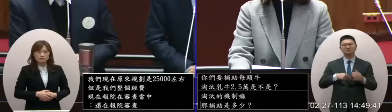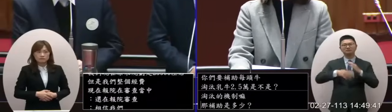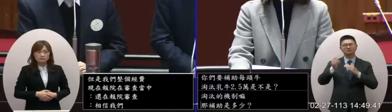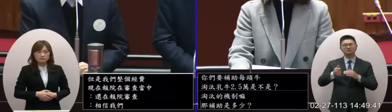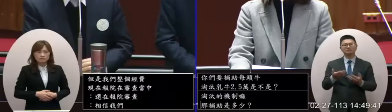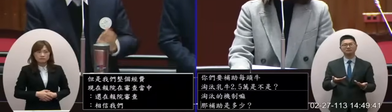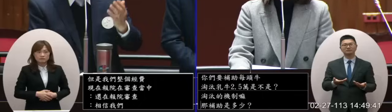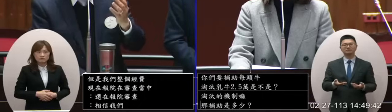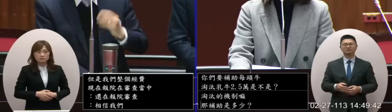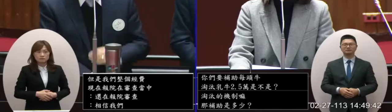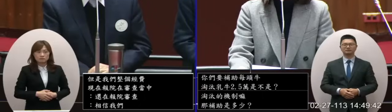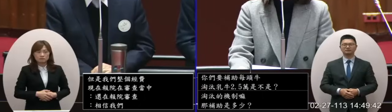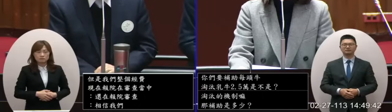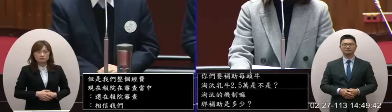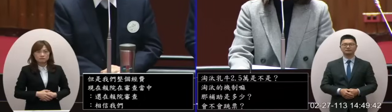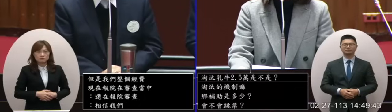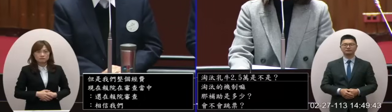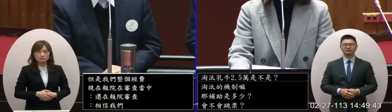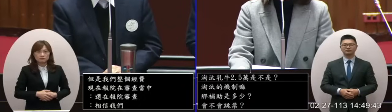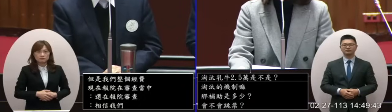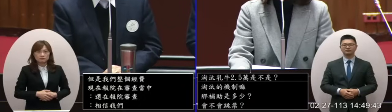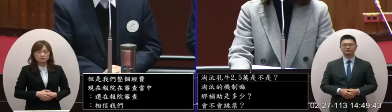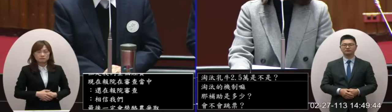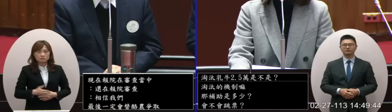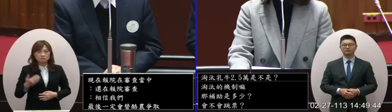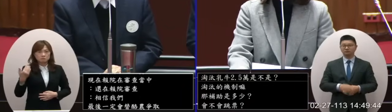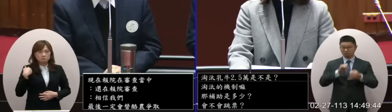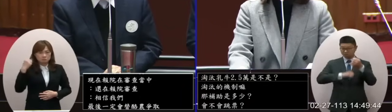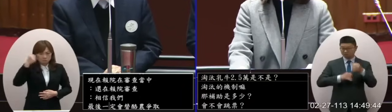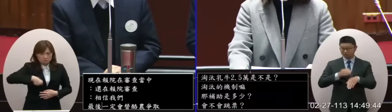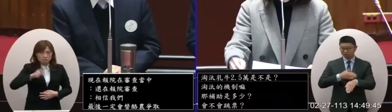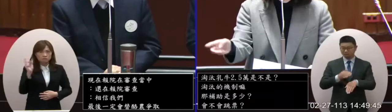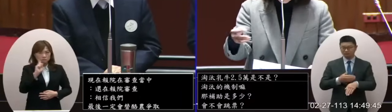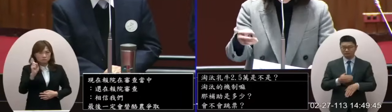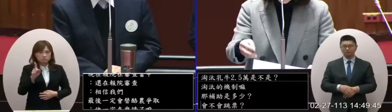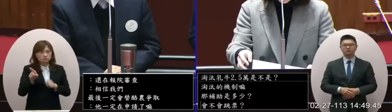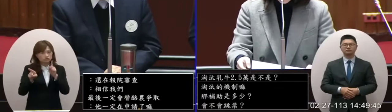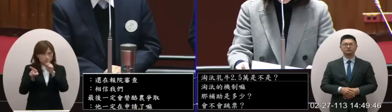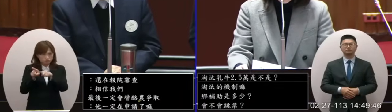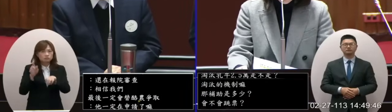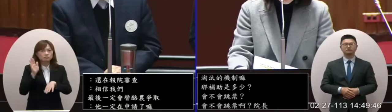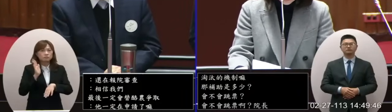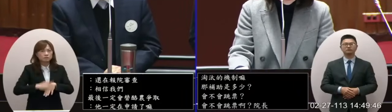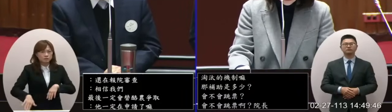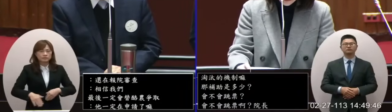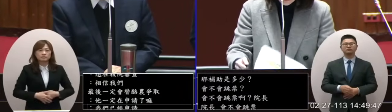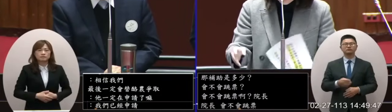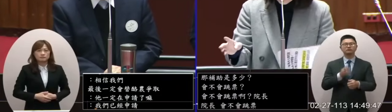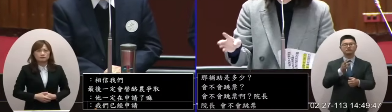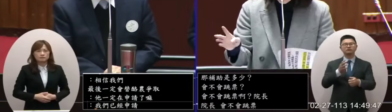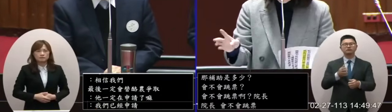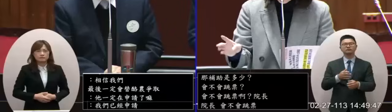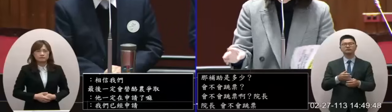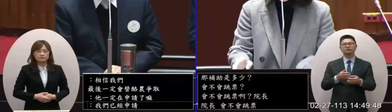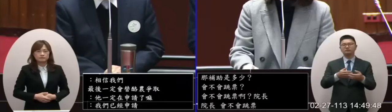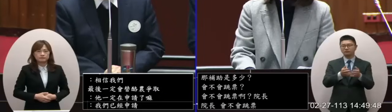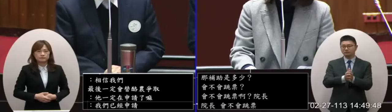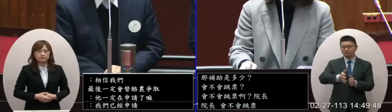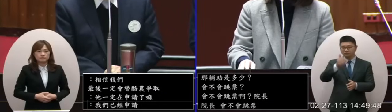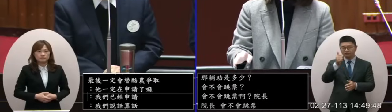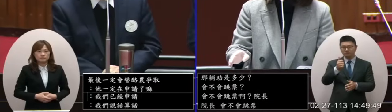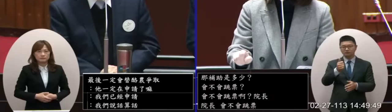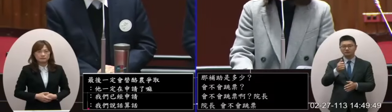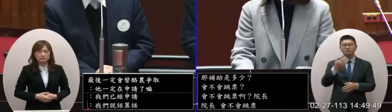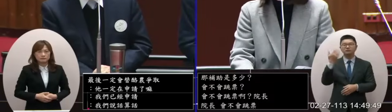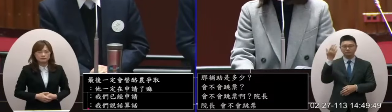不会跳票？ 当然，我们说话算话。 啊，不会跳票嘛？啊、哦，那我是不是再请卫福部长？因为其实我们在上一